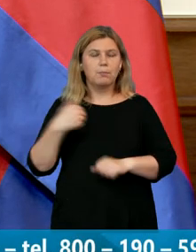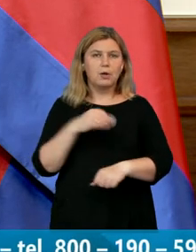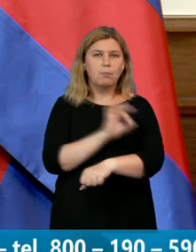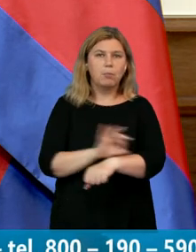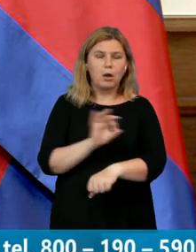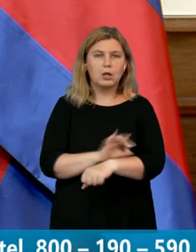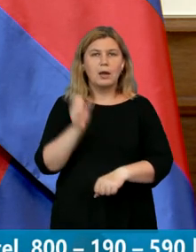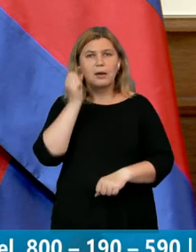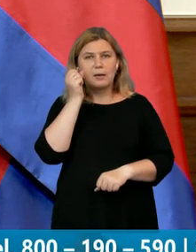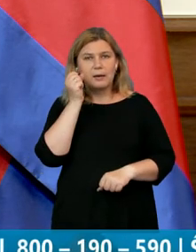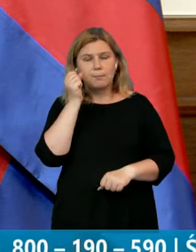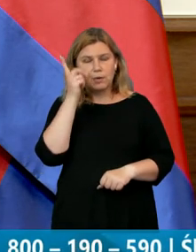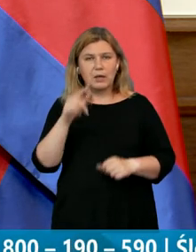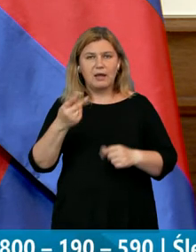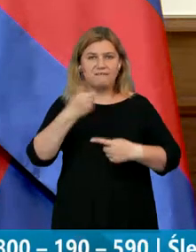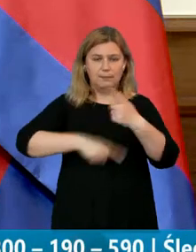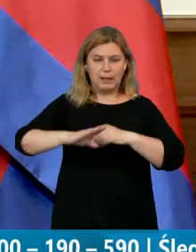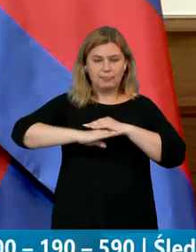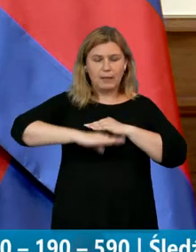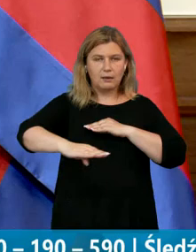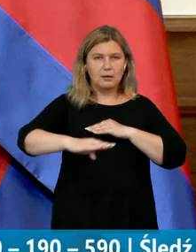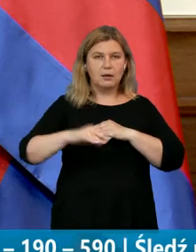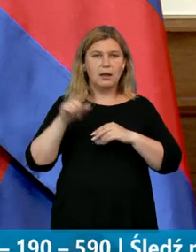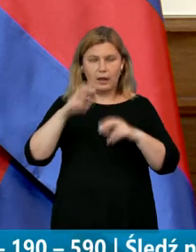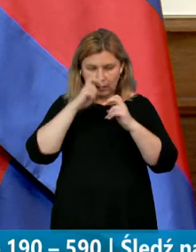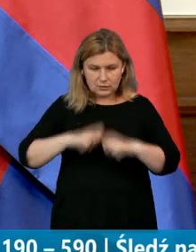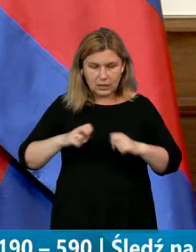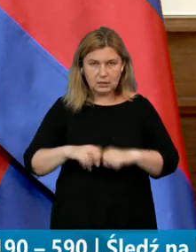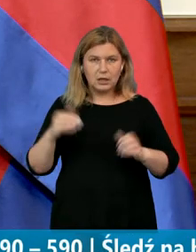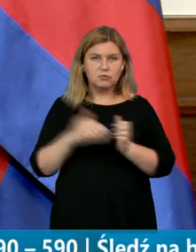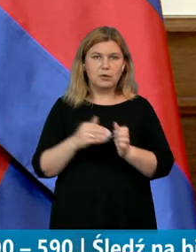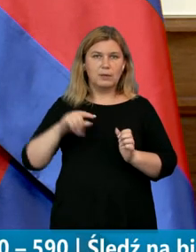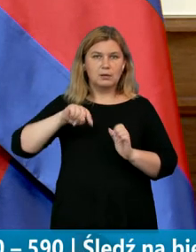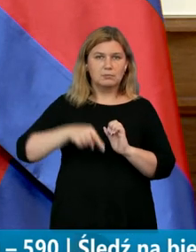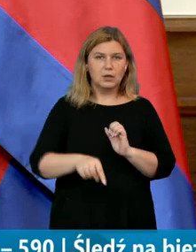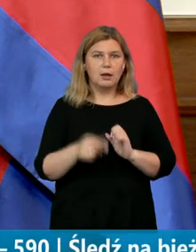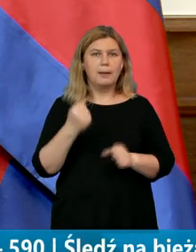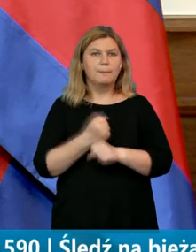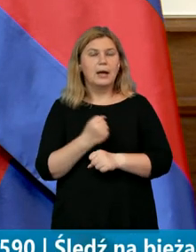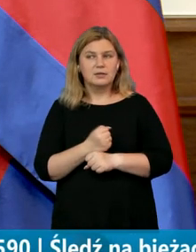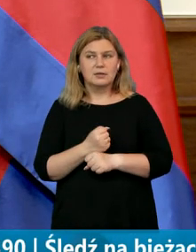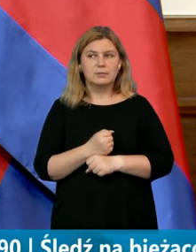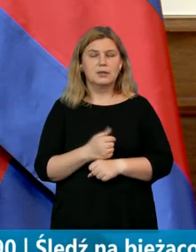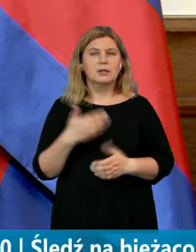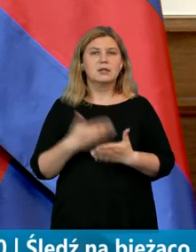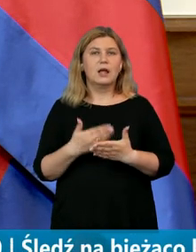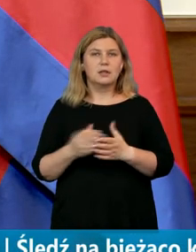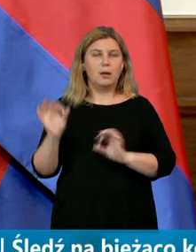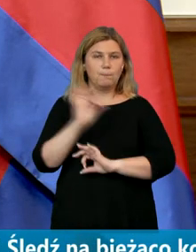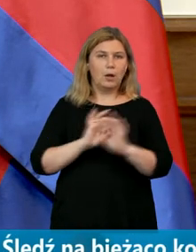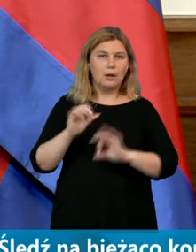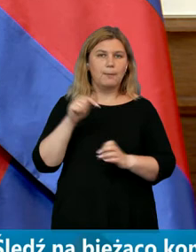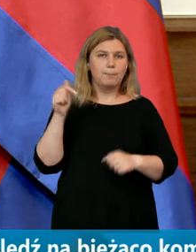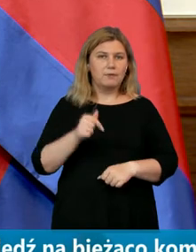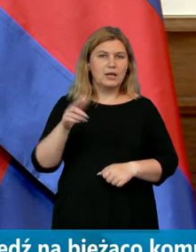pomysł wymiany nakładki, ale jak się okazało, po analizie tam trzeba troszeczkę głębiej wejść z pewnymi pracami, dlatego ta modernizacja powinna być